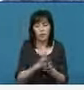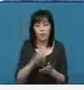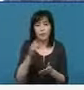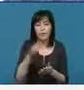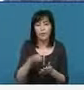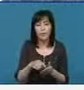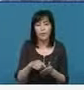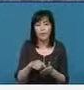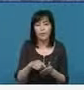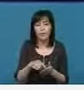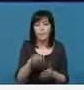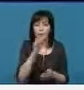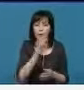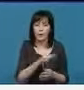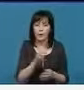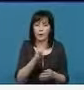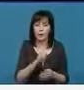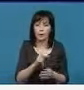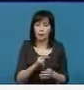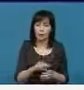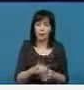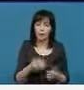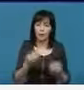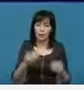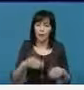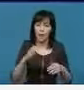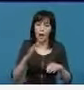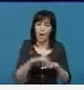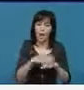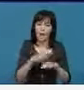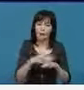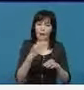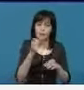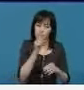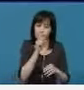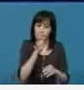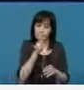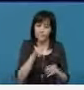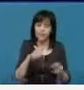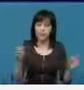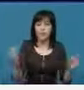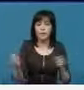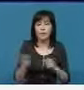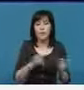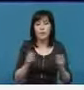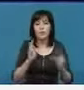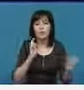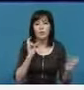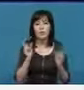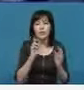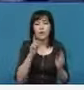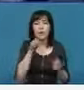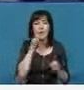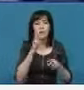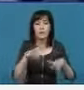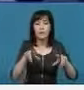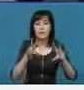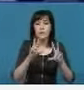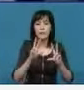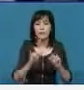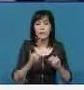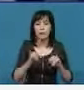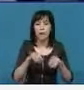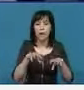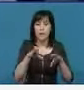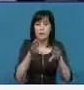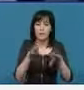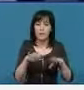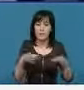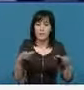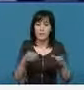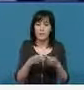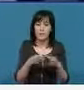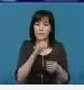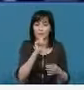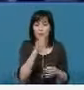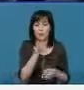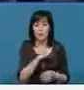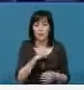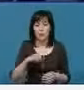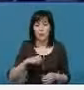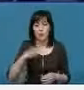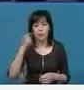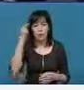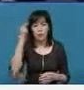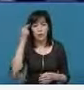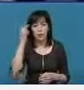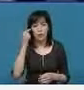барып түстім. Ардағым, ардагерім акциясы аясында студенттер мен жас мамандар заң саласының ардагерлеріне өздерінің